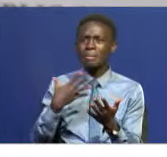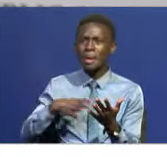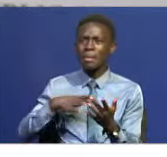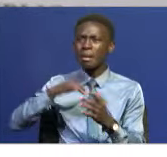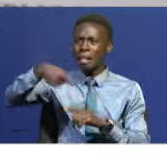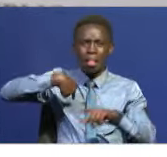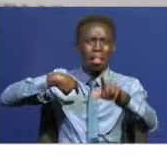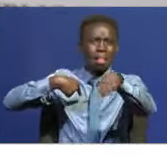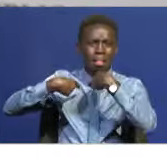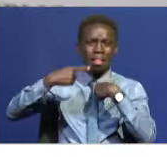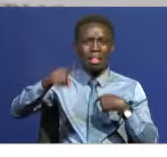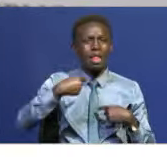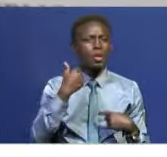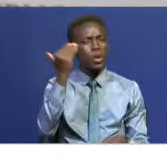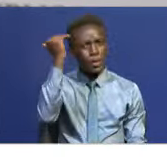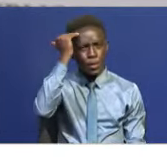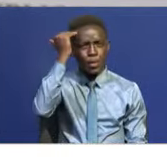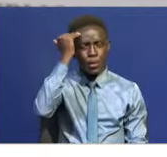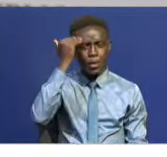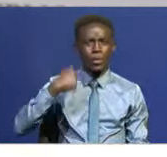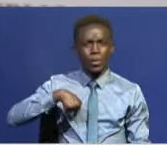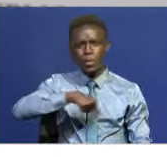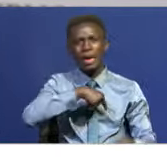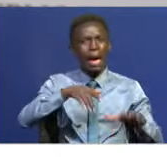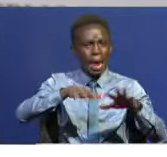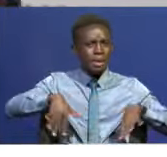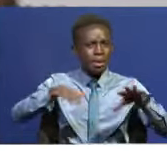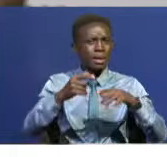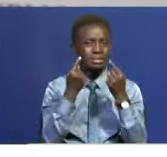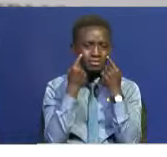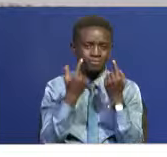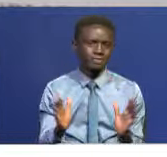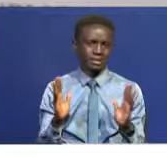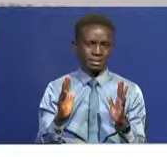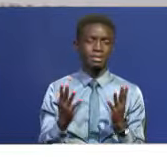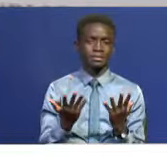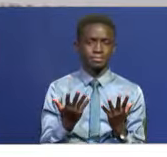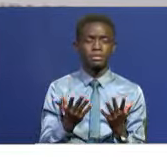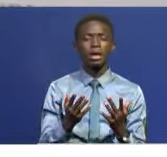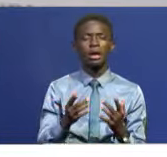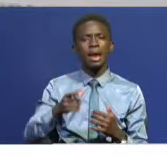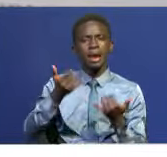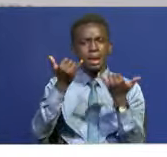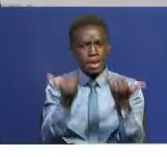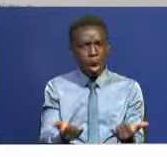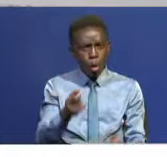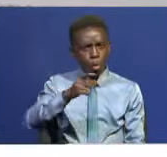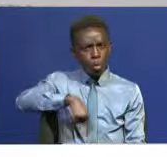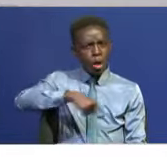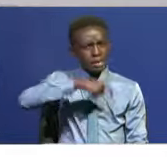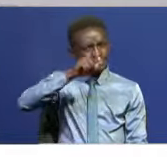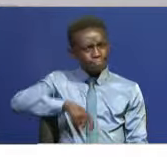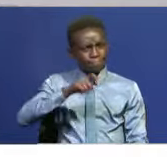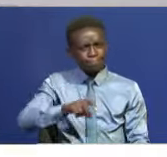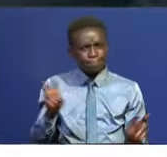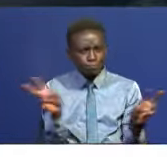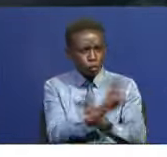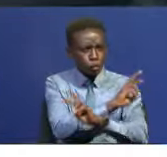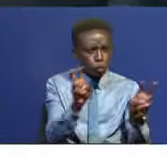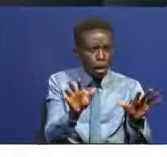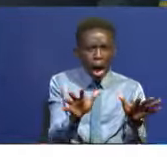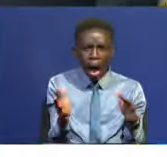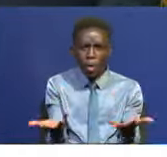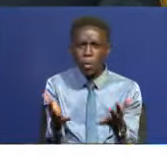know it. We have been around for a while. So now we must look for ways of reducing the tax